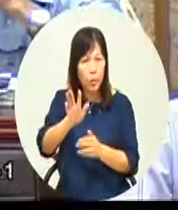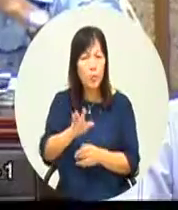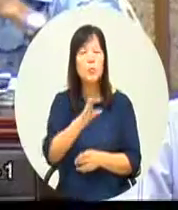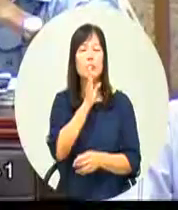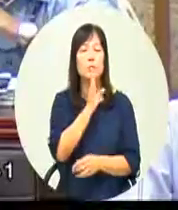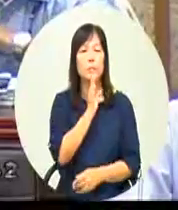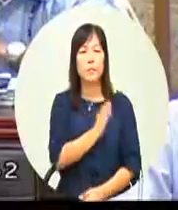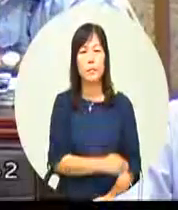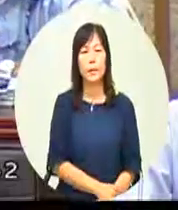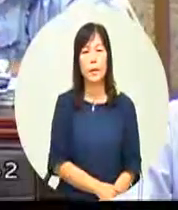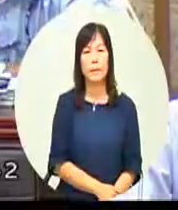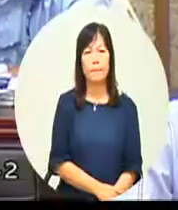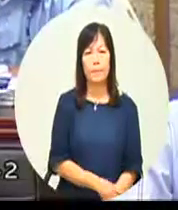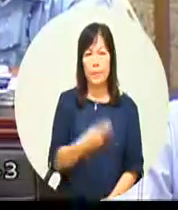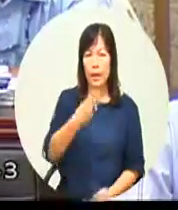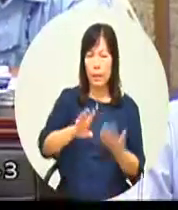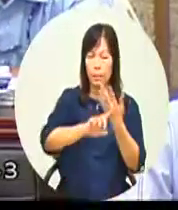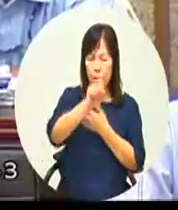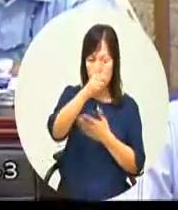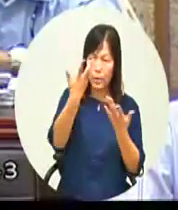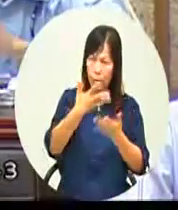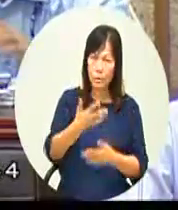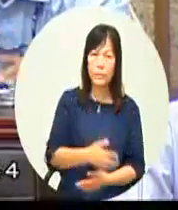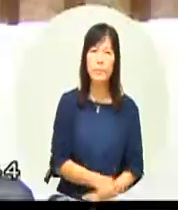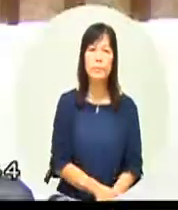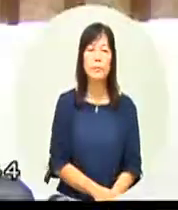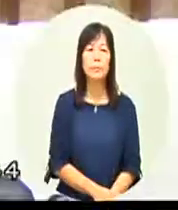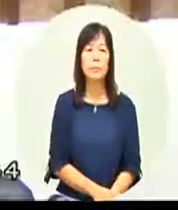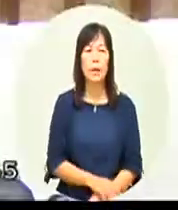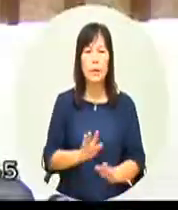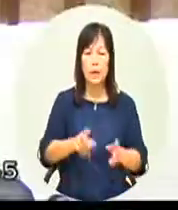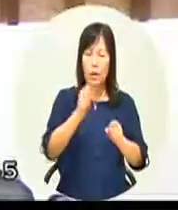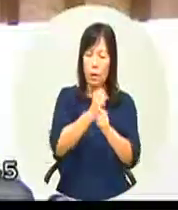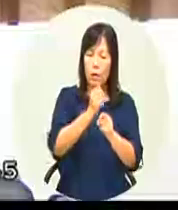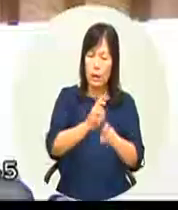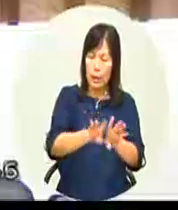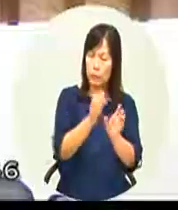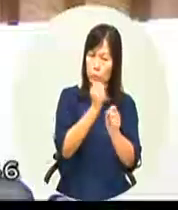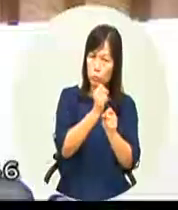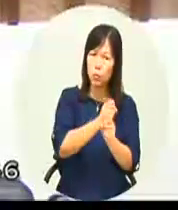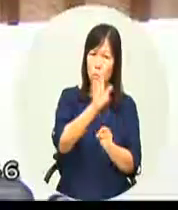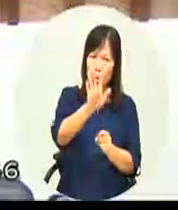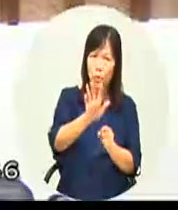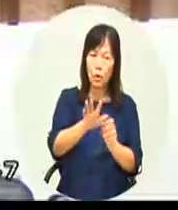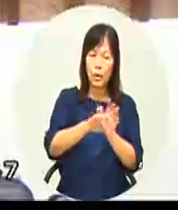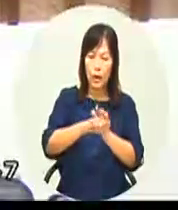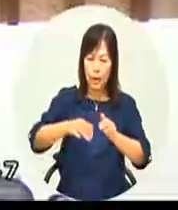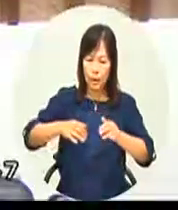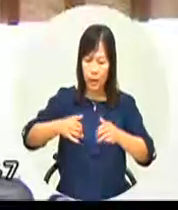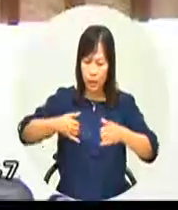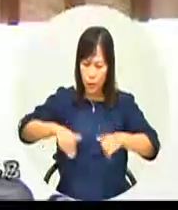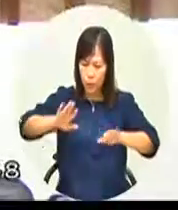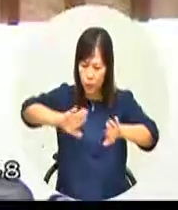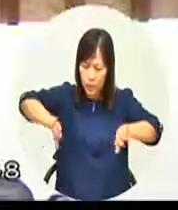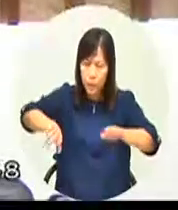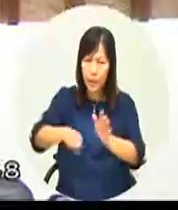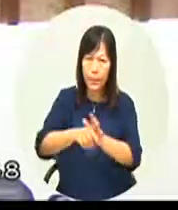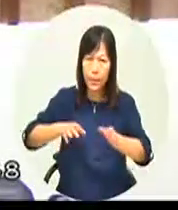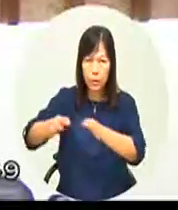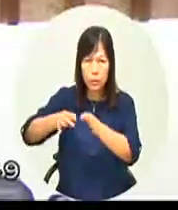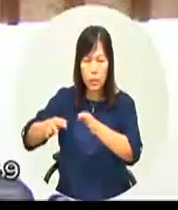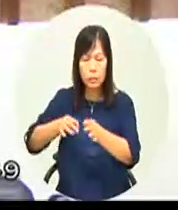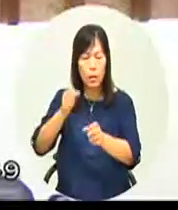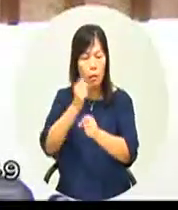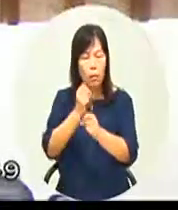啊，再来吼，有一点就是讲，你即马开始工程开始做的时候，是咪两边的商家拢无商家都没有办法营